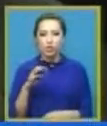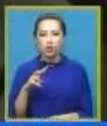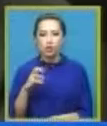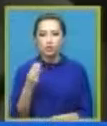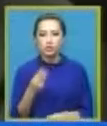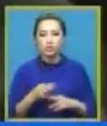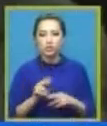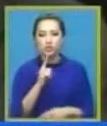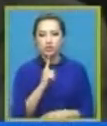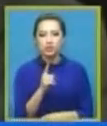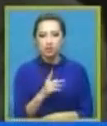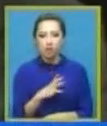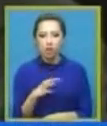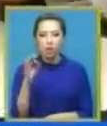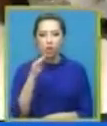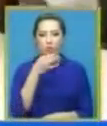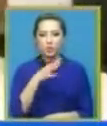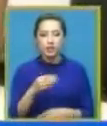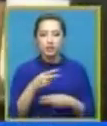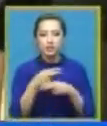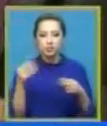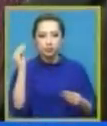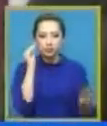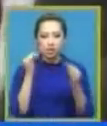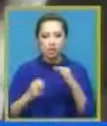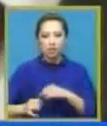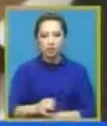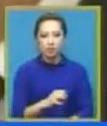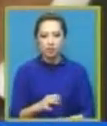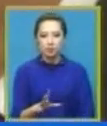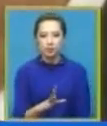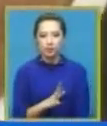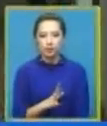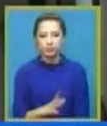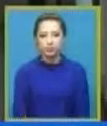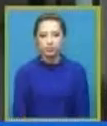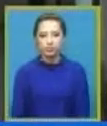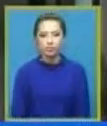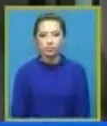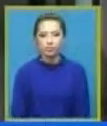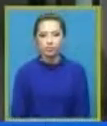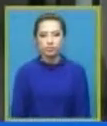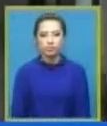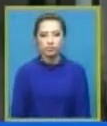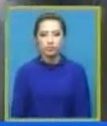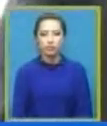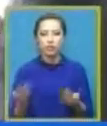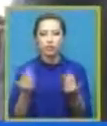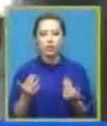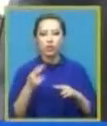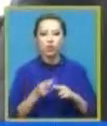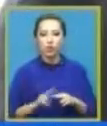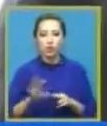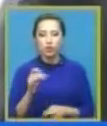сұхбат барысында кез келген сала бойынша ой бөлісіп, пікір алмастық дейді. Мына кадр резервінде тұрғандықтан бүгінгі